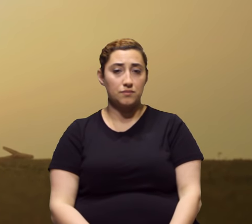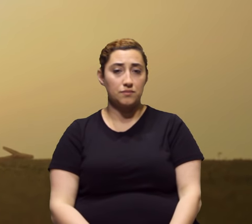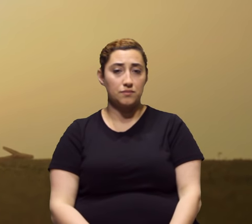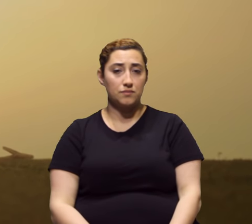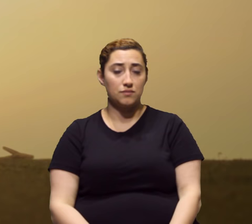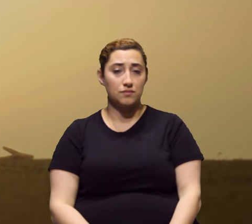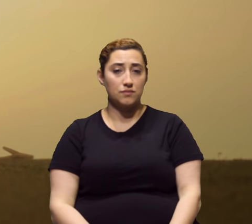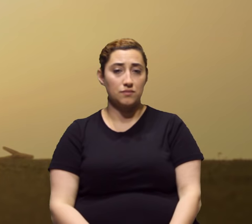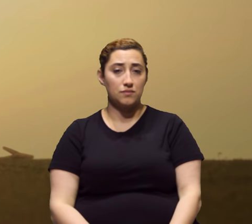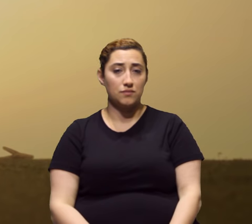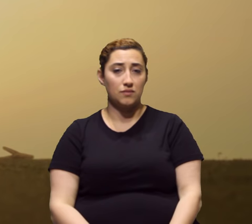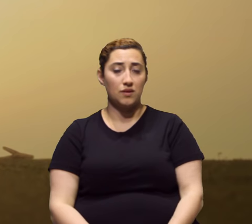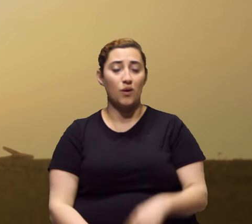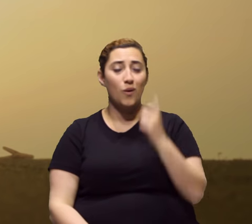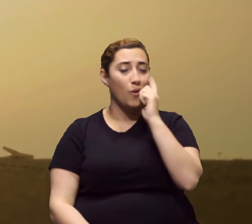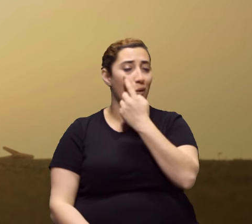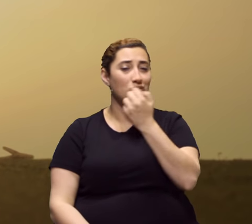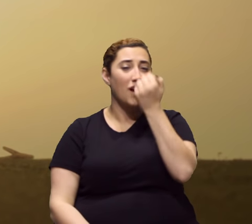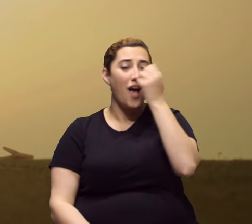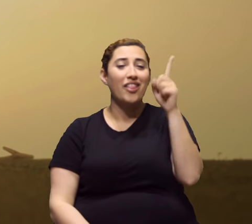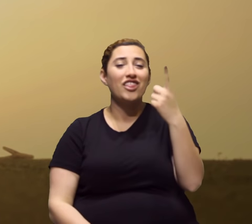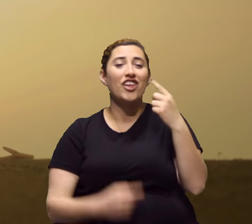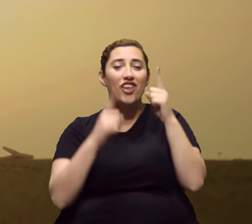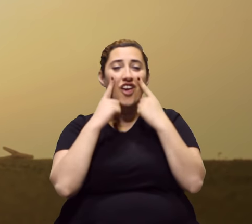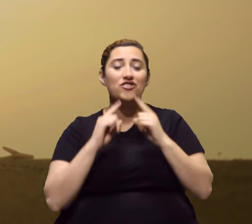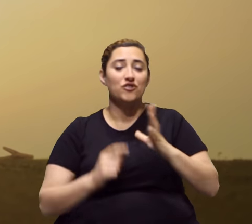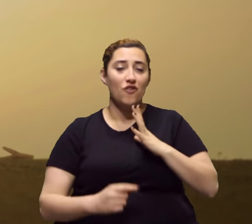kan yaş ile doldu gözü.